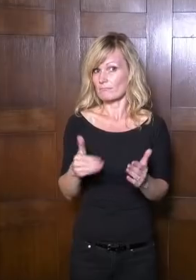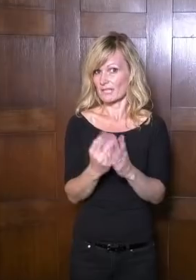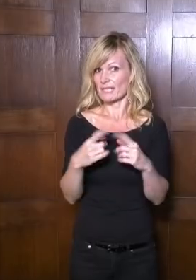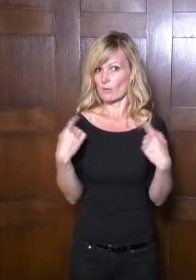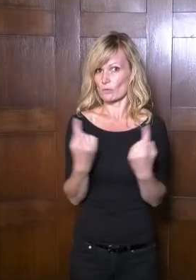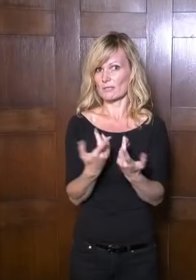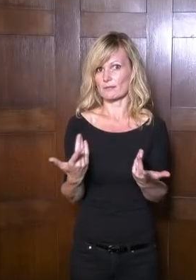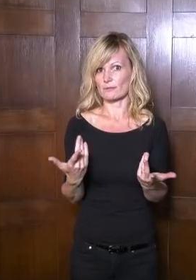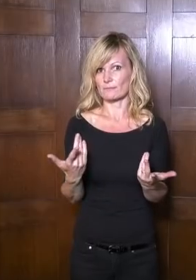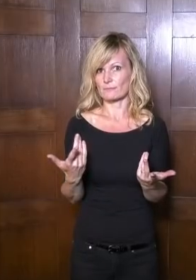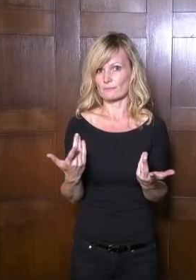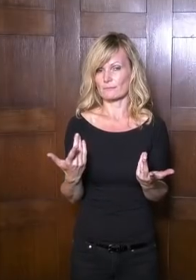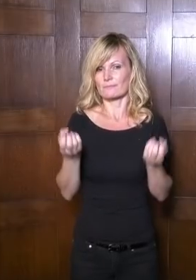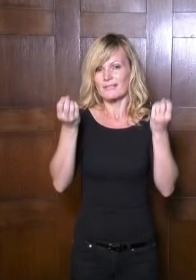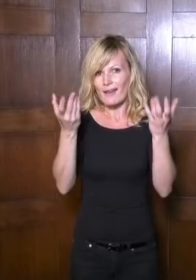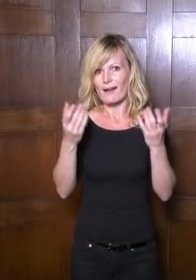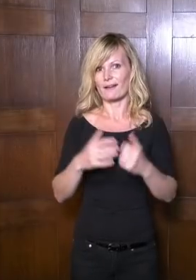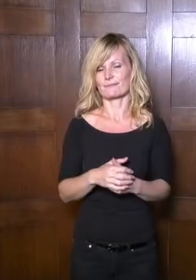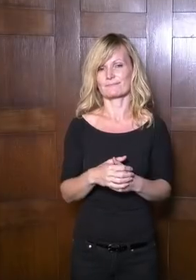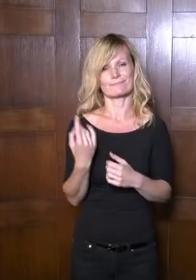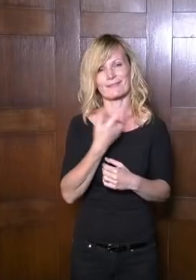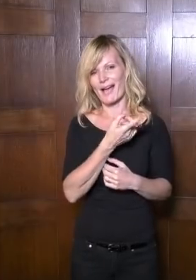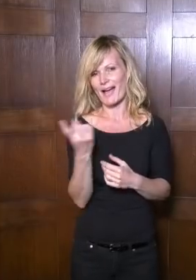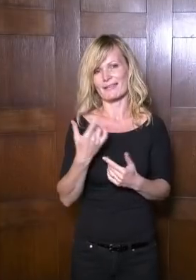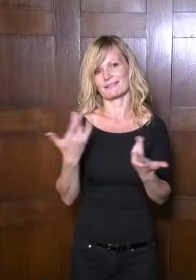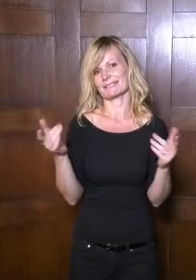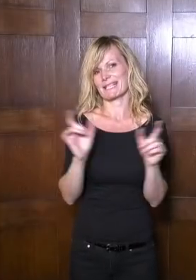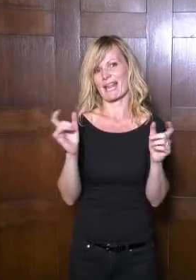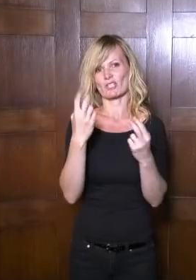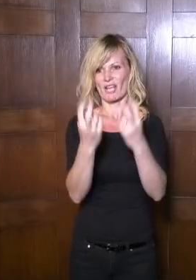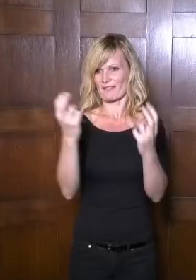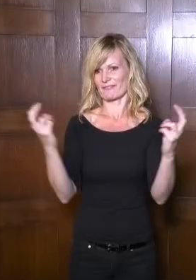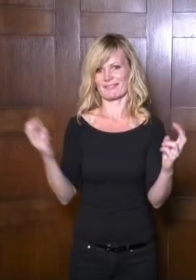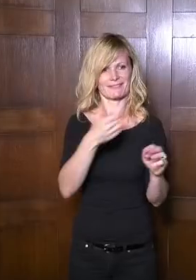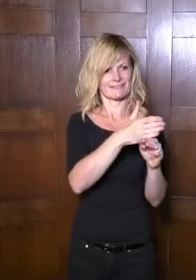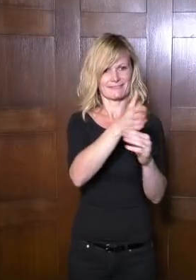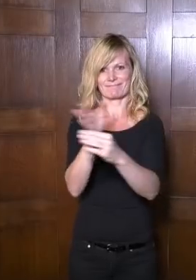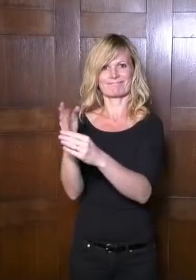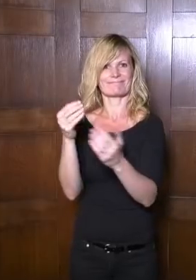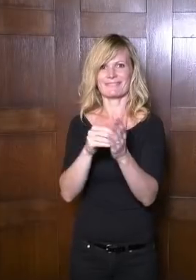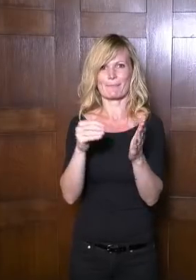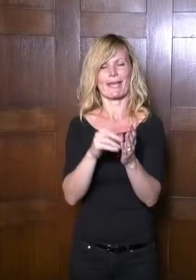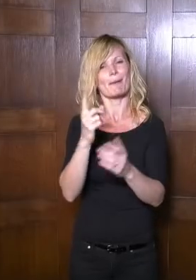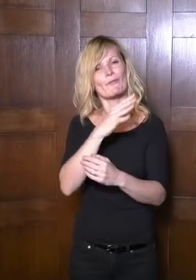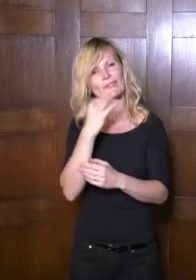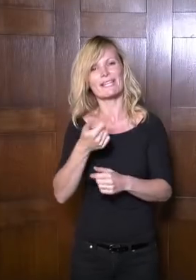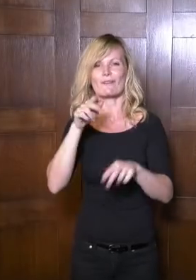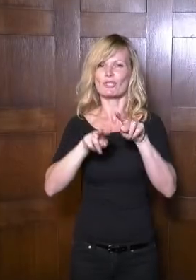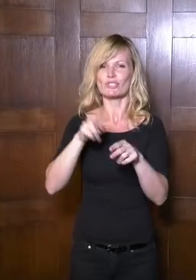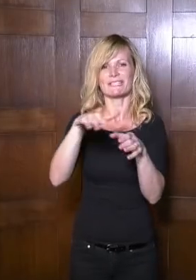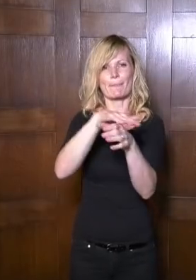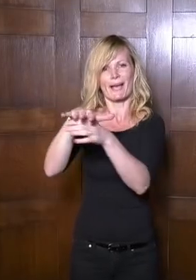Runde, die natürlich nicht alle in der Gesellschaft repräsentieren kann, aber doch sehr viele, dass in dieser Runde zusammengetragen